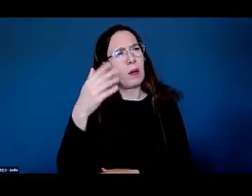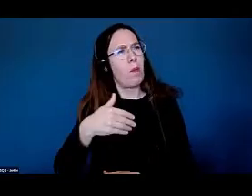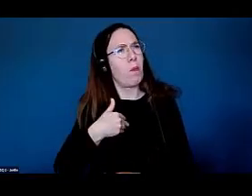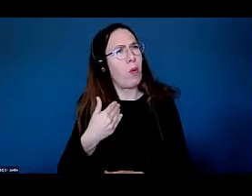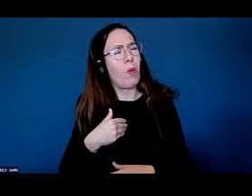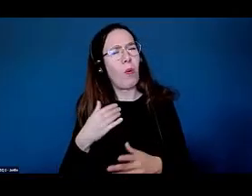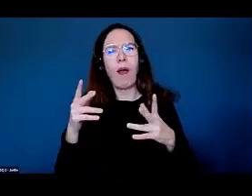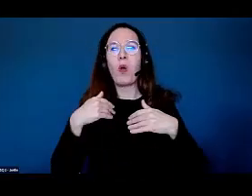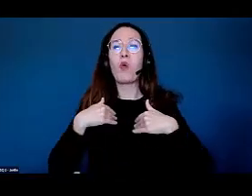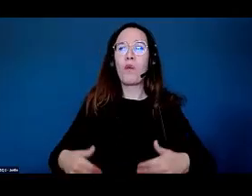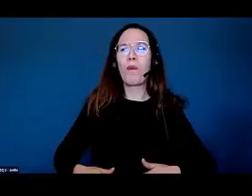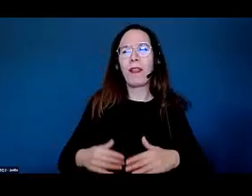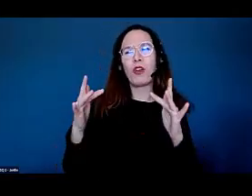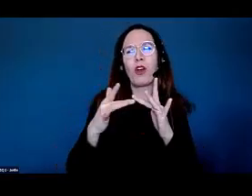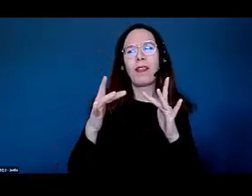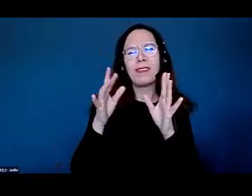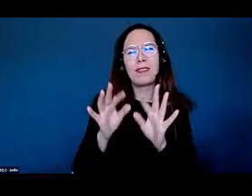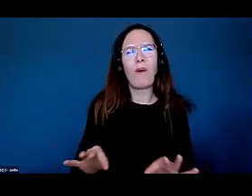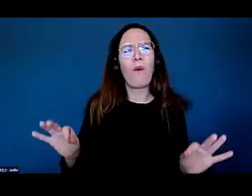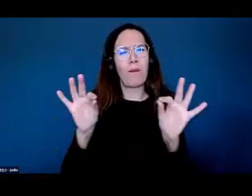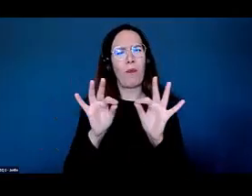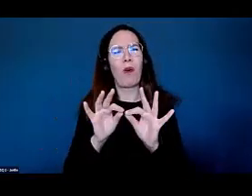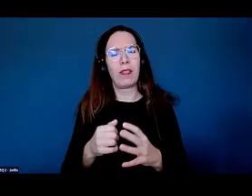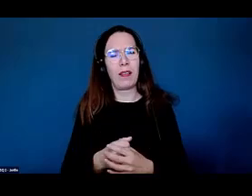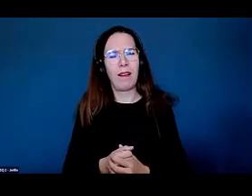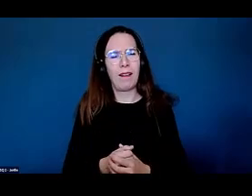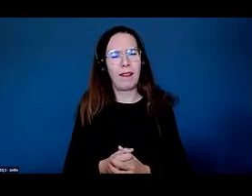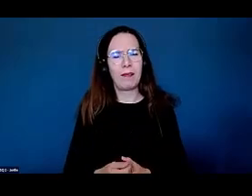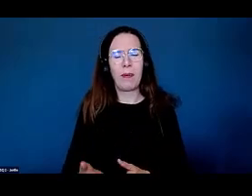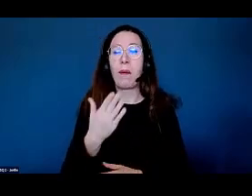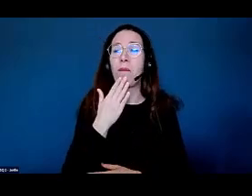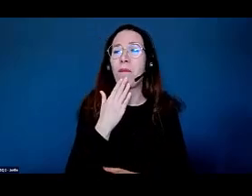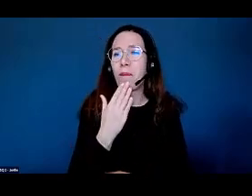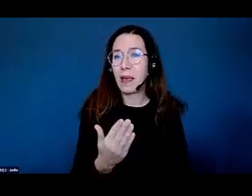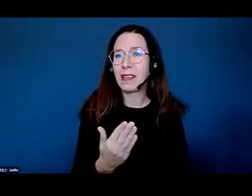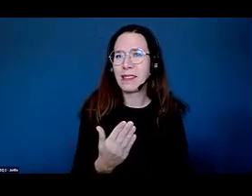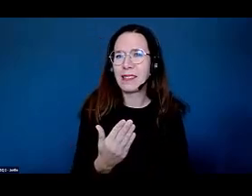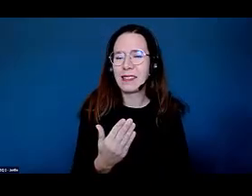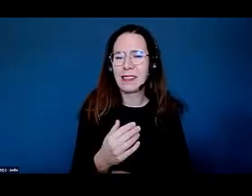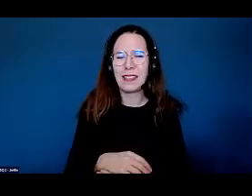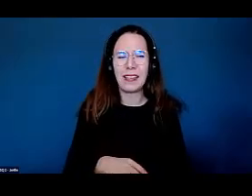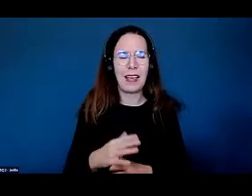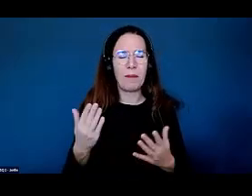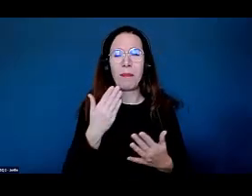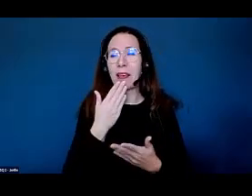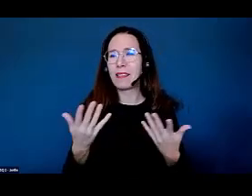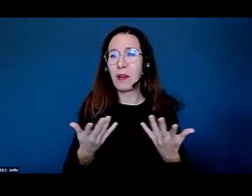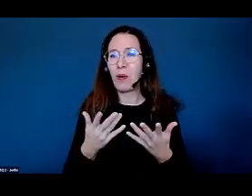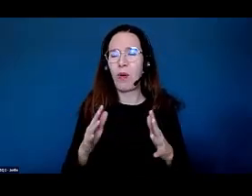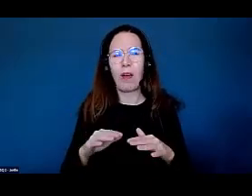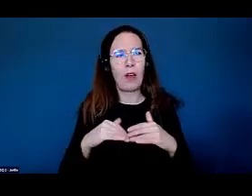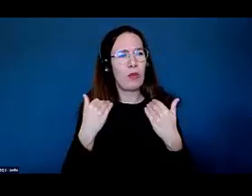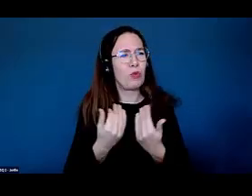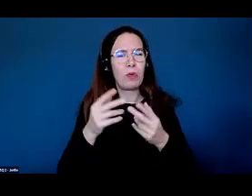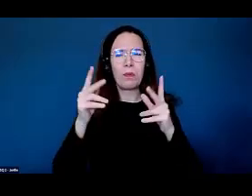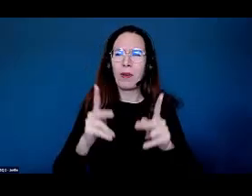pourquoi les connexions humaines sont tellement importantes. Mais merci à tous